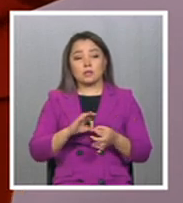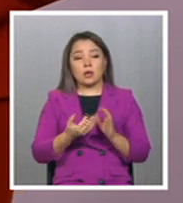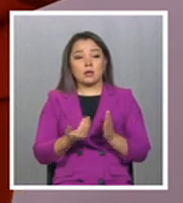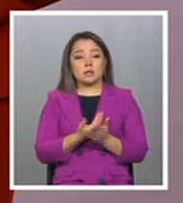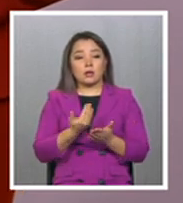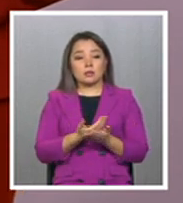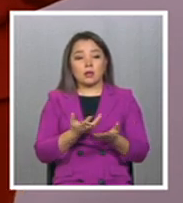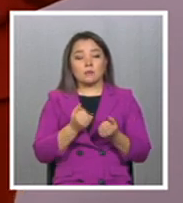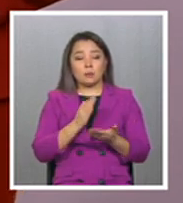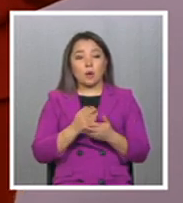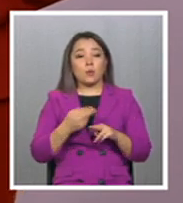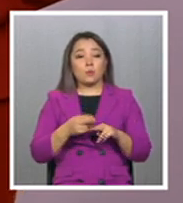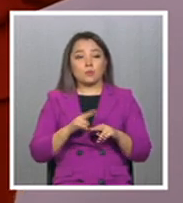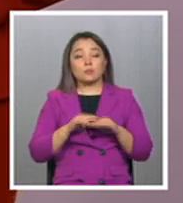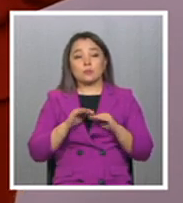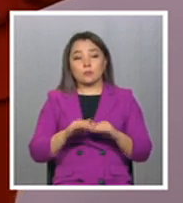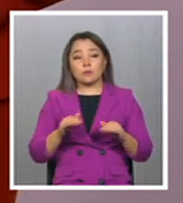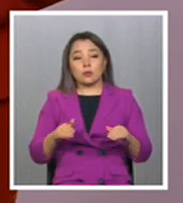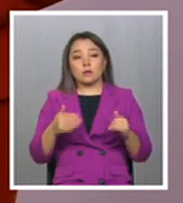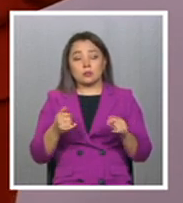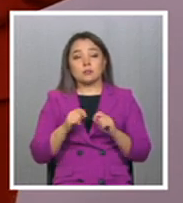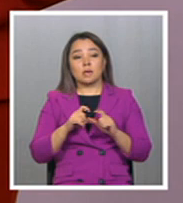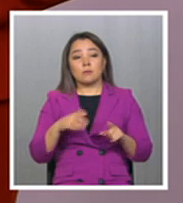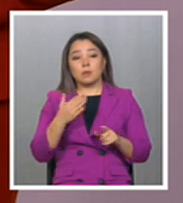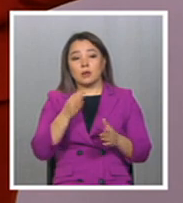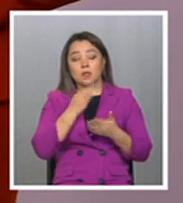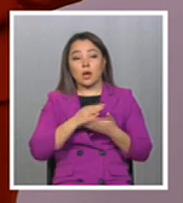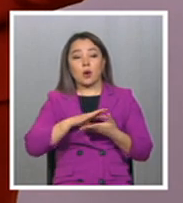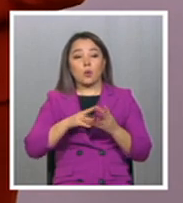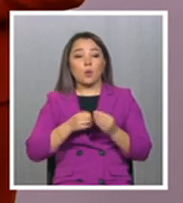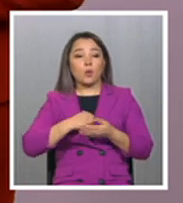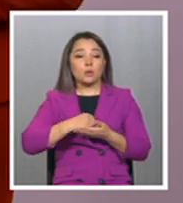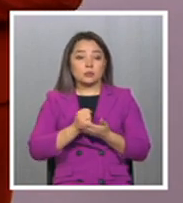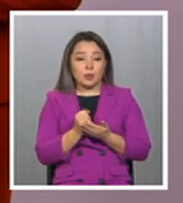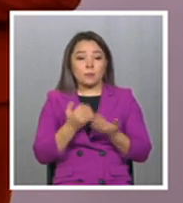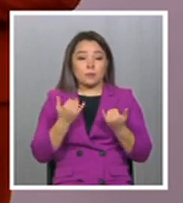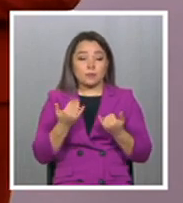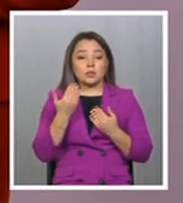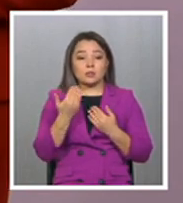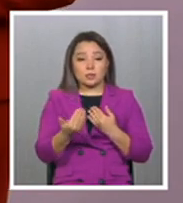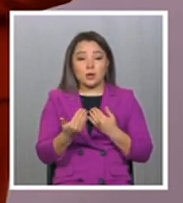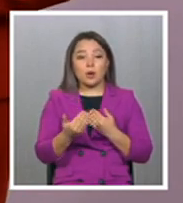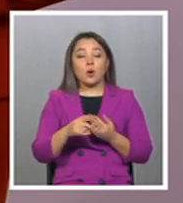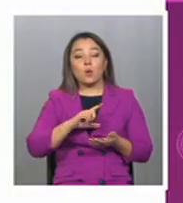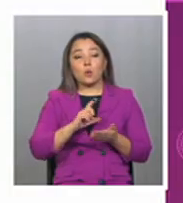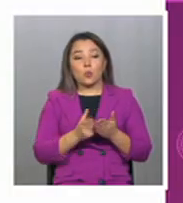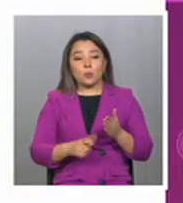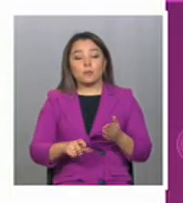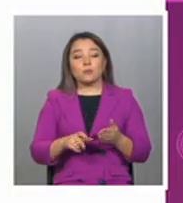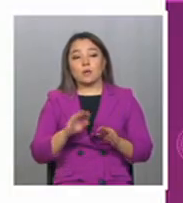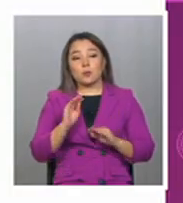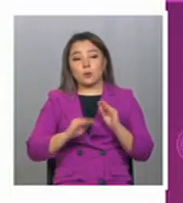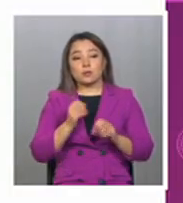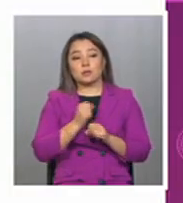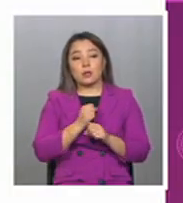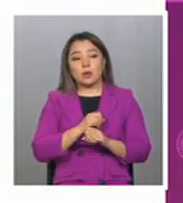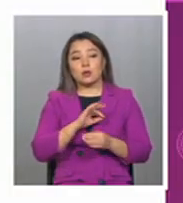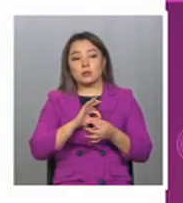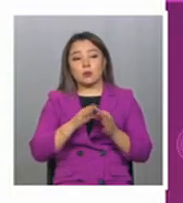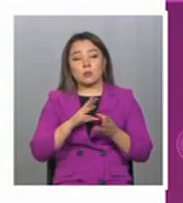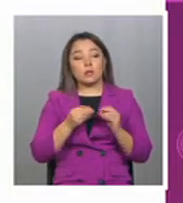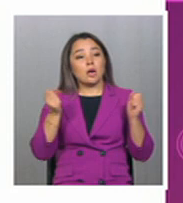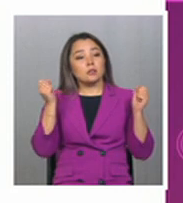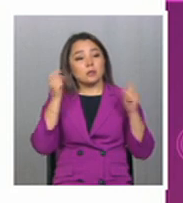алдық. Ендеше, балалар, бүгінгі сабағымызды қорытындылайық. Бүгін сендер өлеңнен көркемдегіш құралдарды